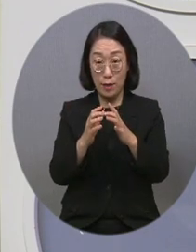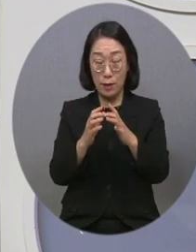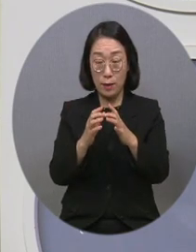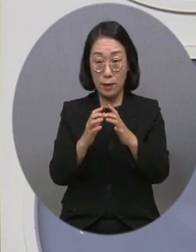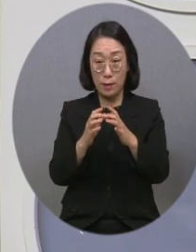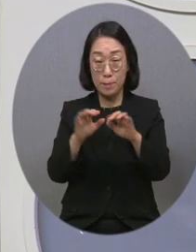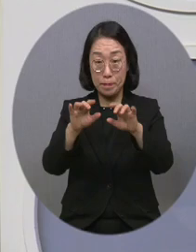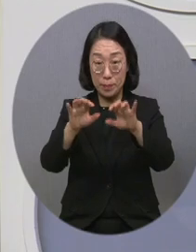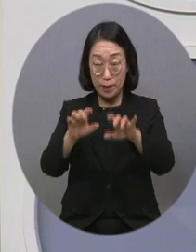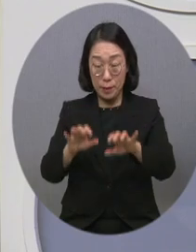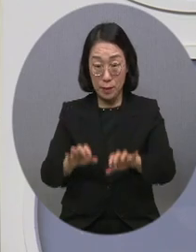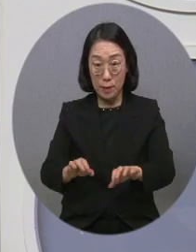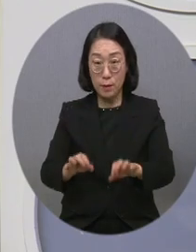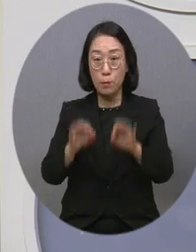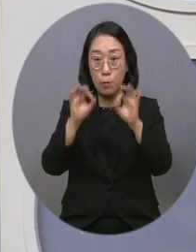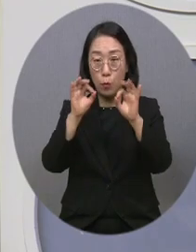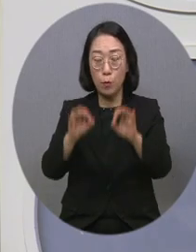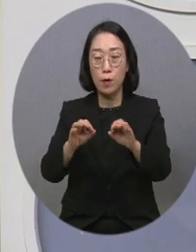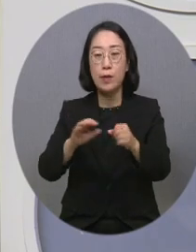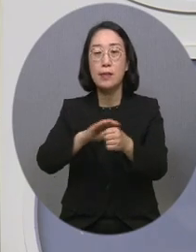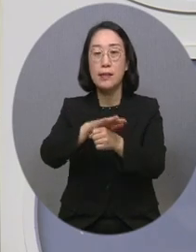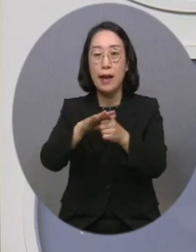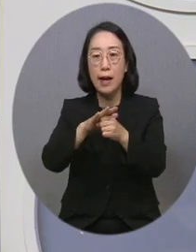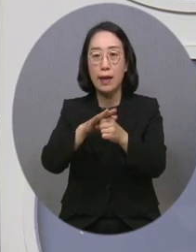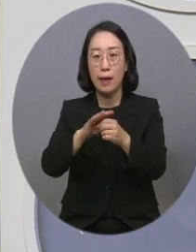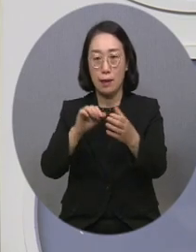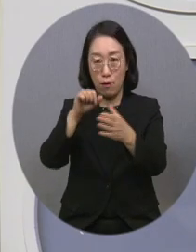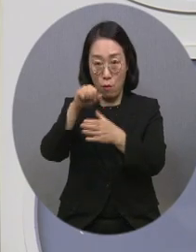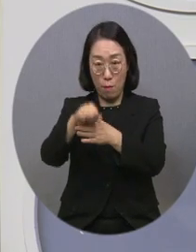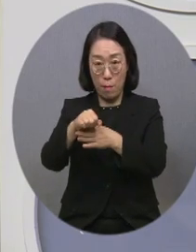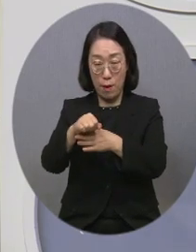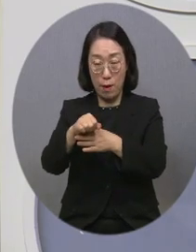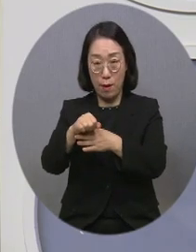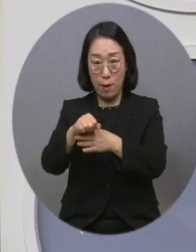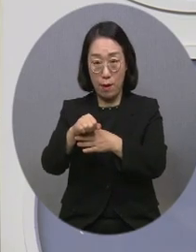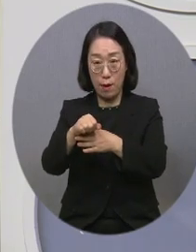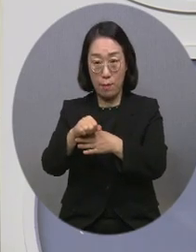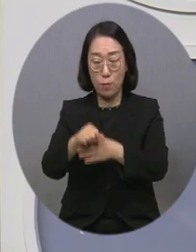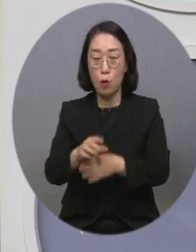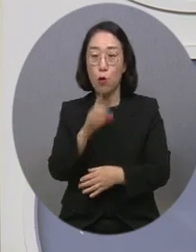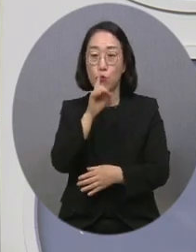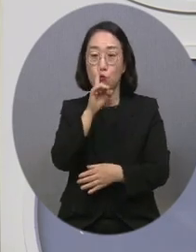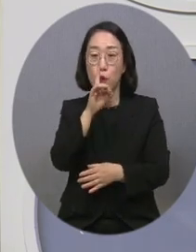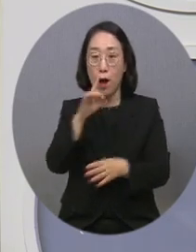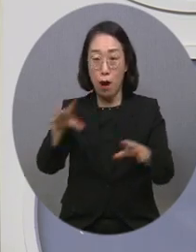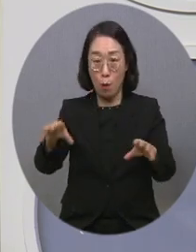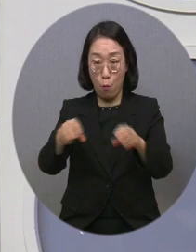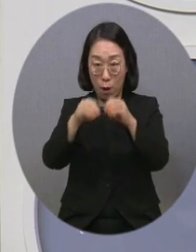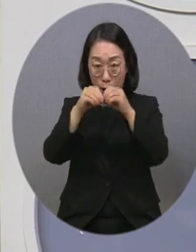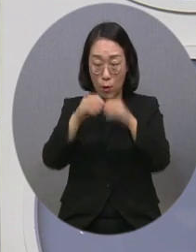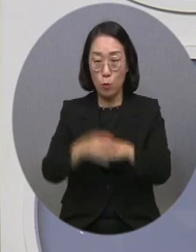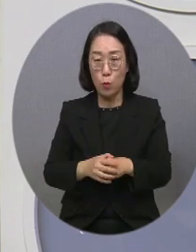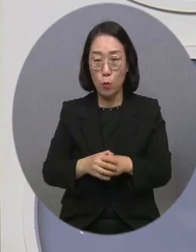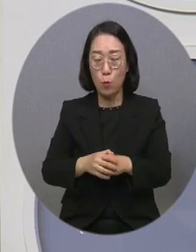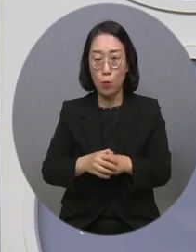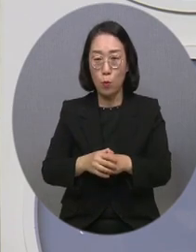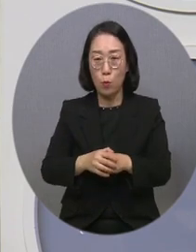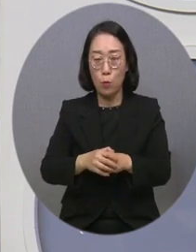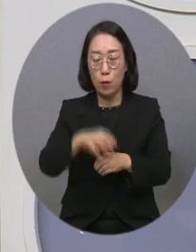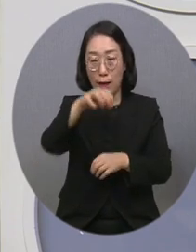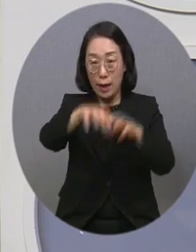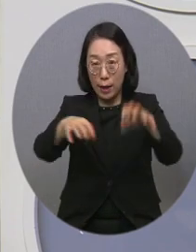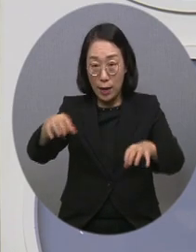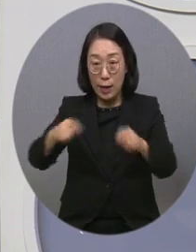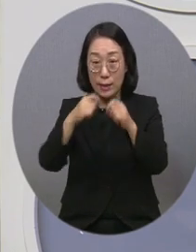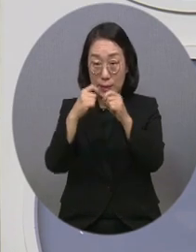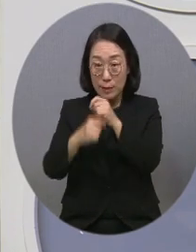이제 기부하는 예. 사랑의 열매에 들어오시면 이제 저희가 이제 중앙회가 있고 17개 시도지회가 있습니다.